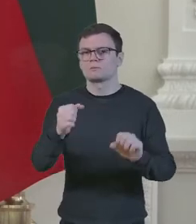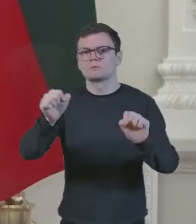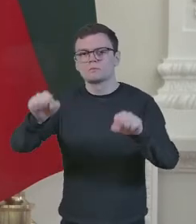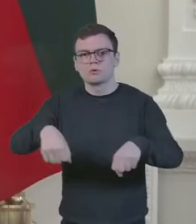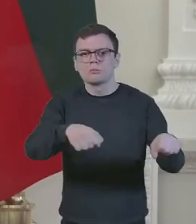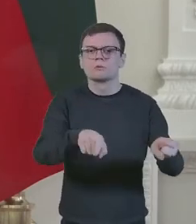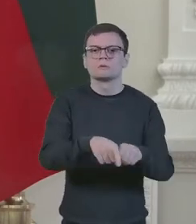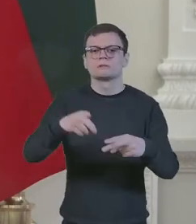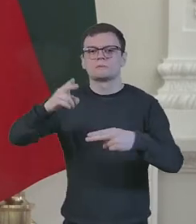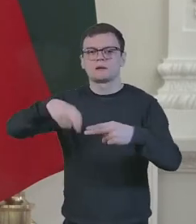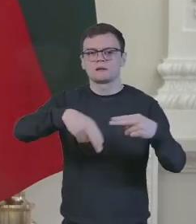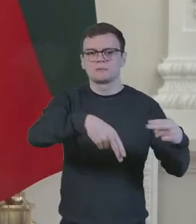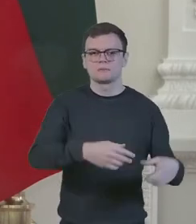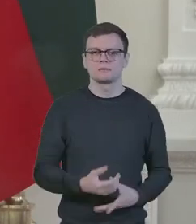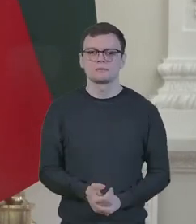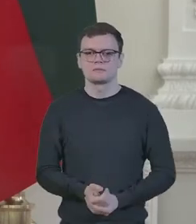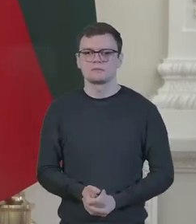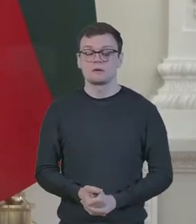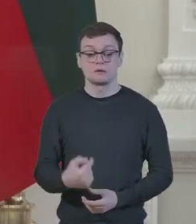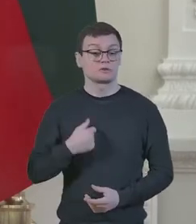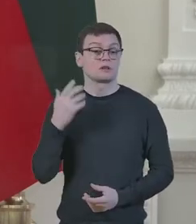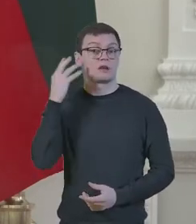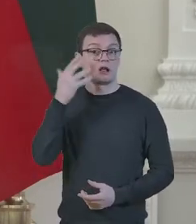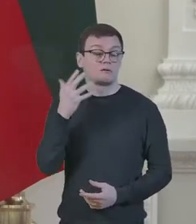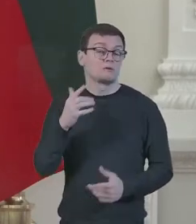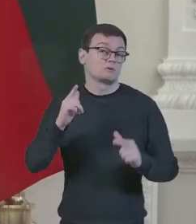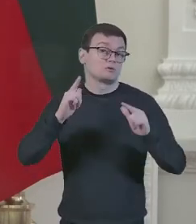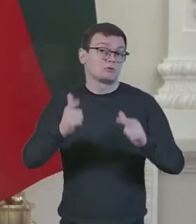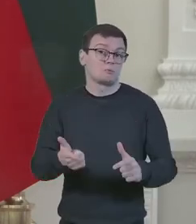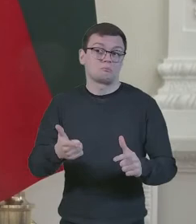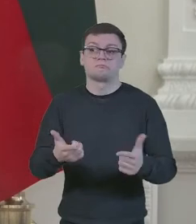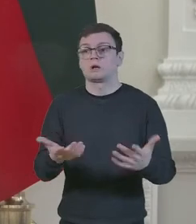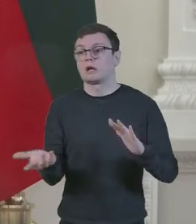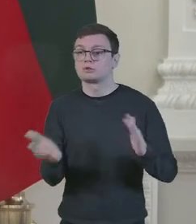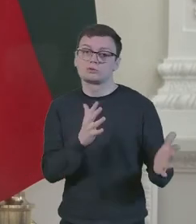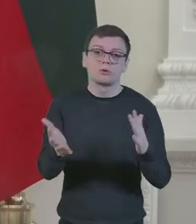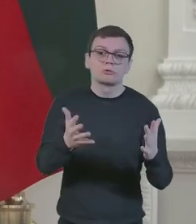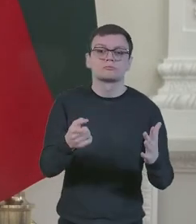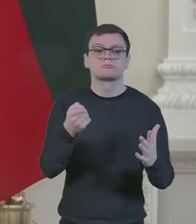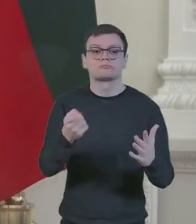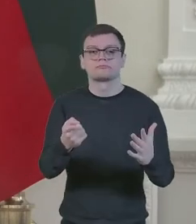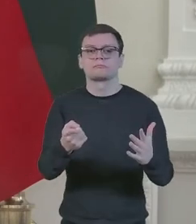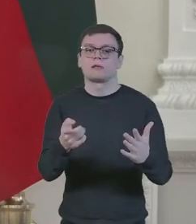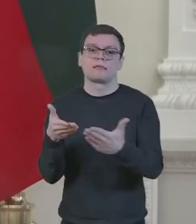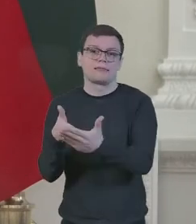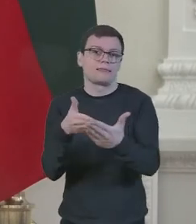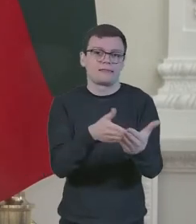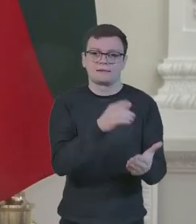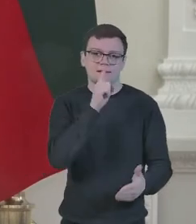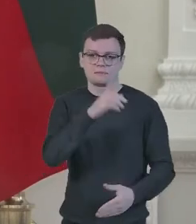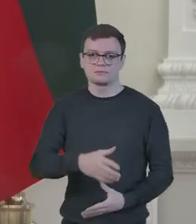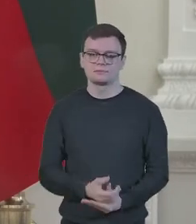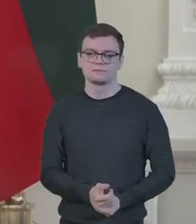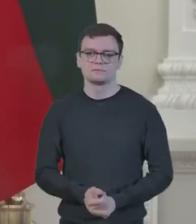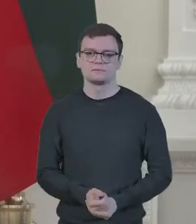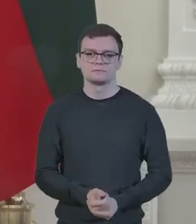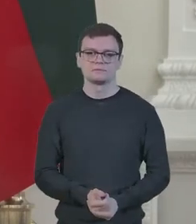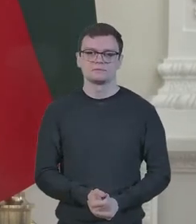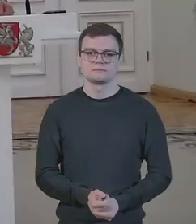šitą sprendimą ir aš manau, kad neturėtų kilti kažkokių esminių kliūčių.